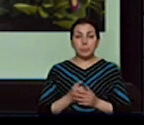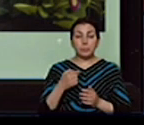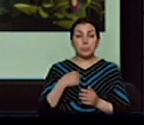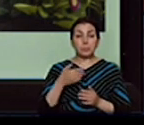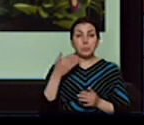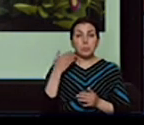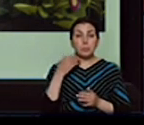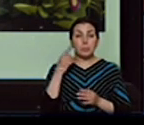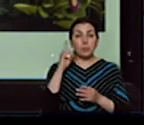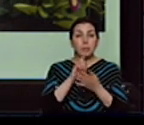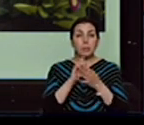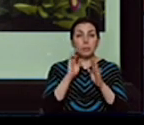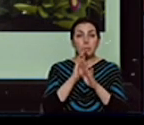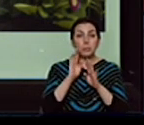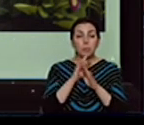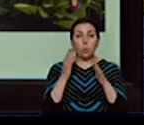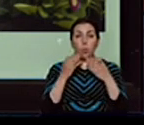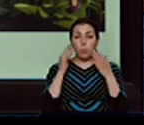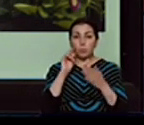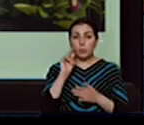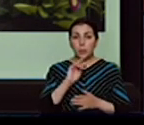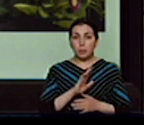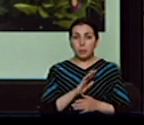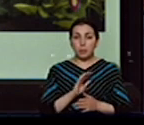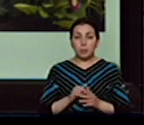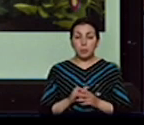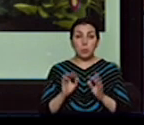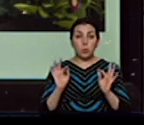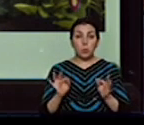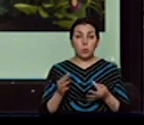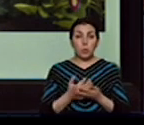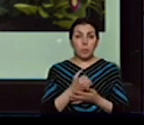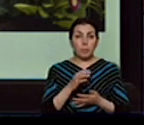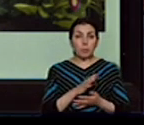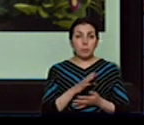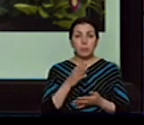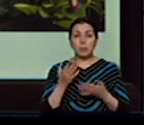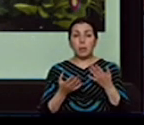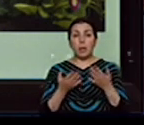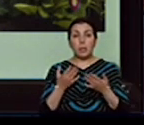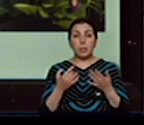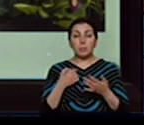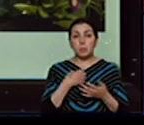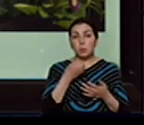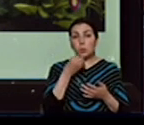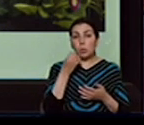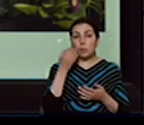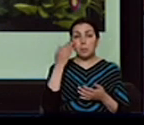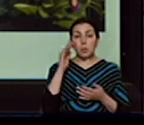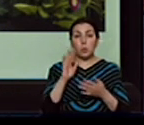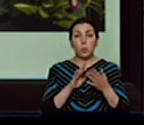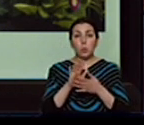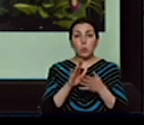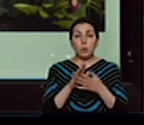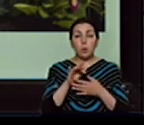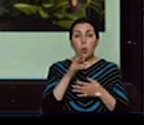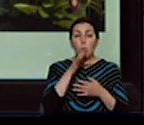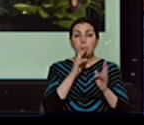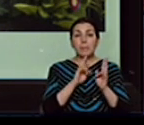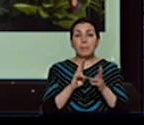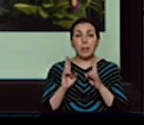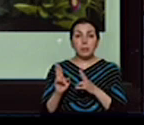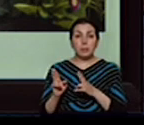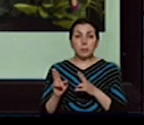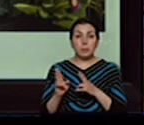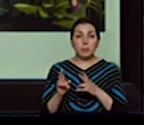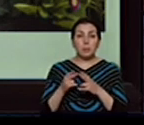darsida ham o'qib o'rganganmiz. To'g'ri topdingiz. Agar biz gullarni begona o'simliklardan o'z vaqtida xalos